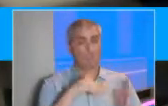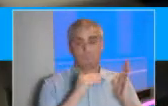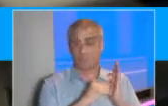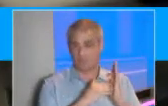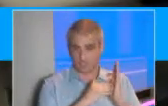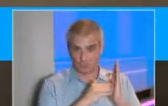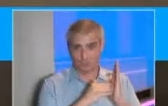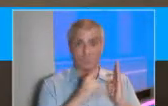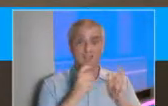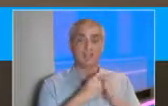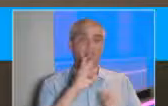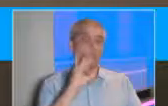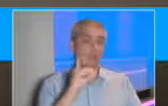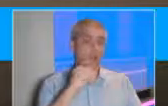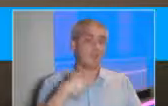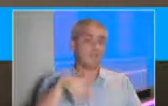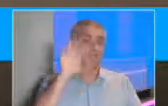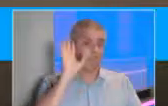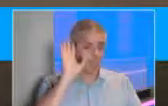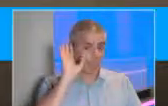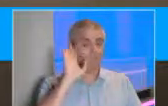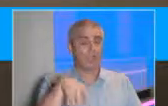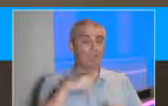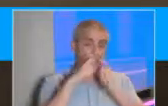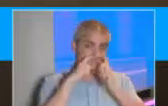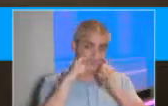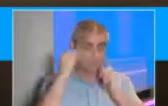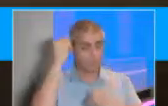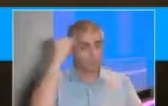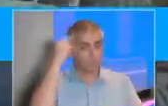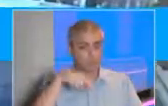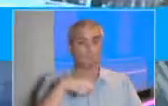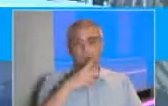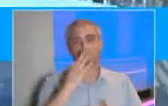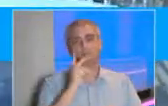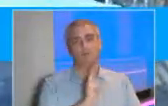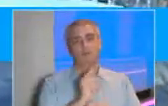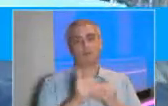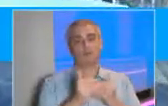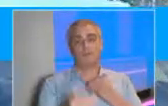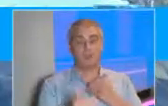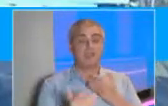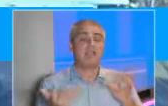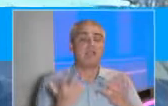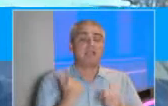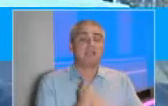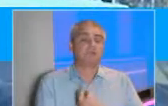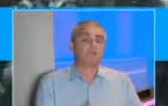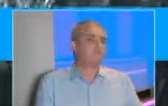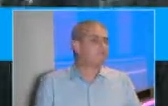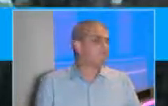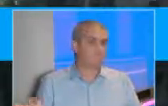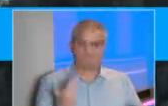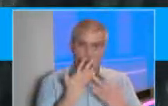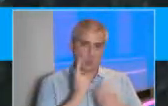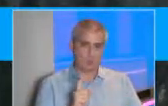סליחה, ומכיתה ד' ומעלה גם מסכות בשיעורים תוך כדי שמירת מרחק. איך זה יקרה? זה לא ממש